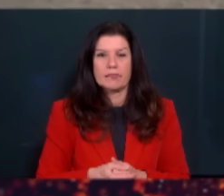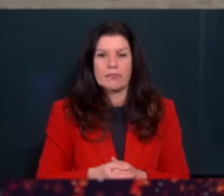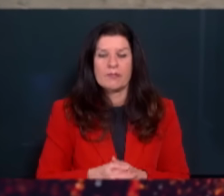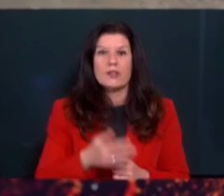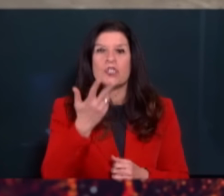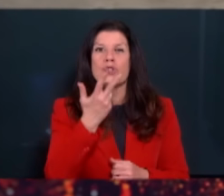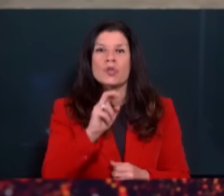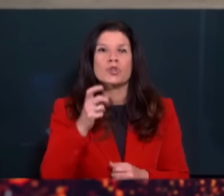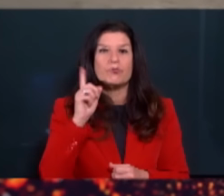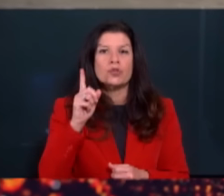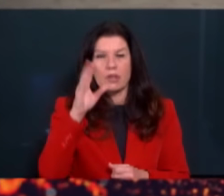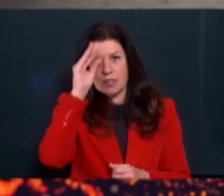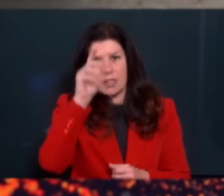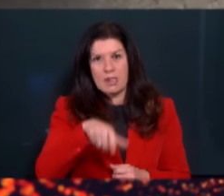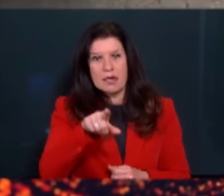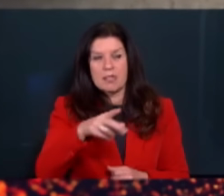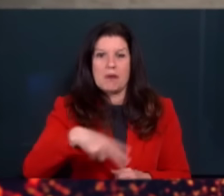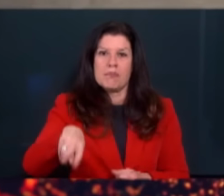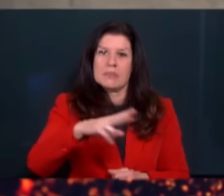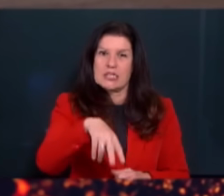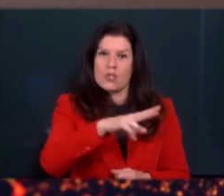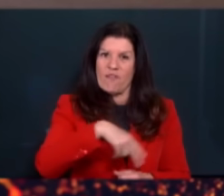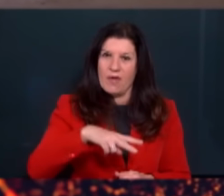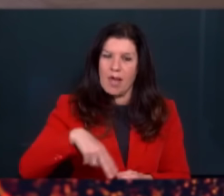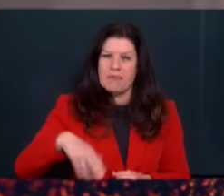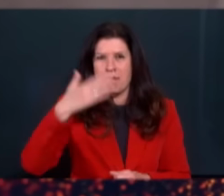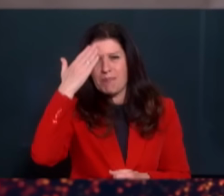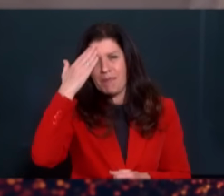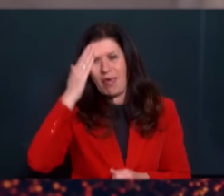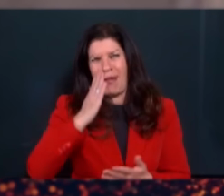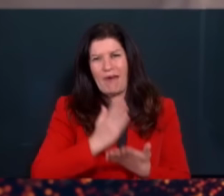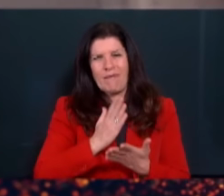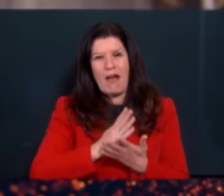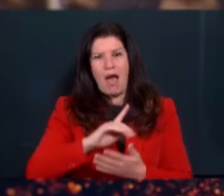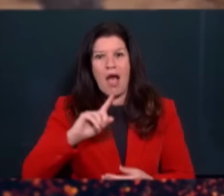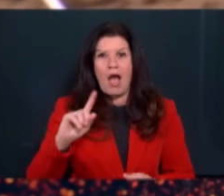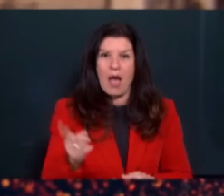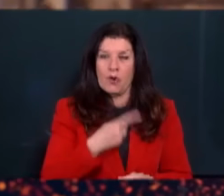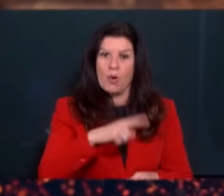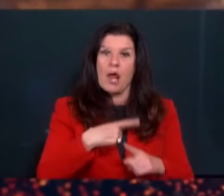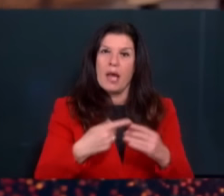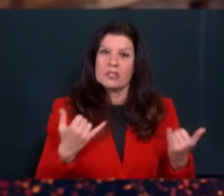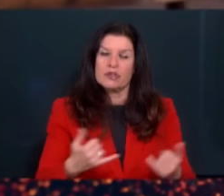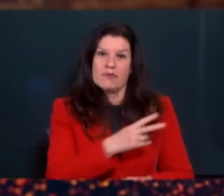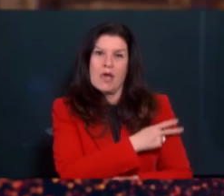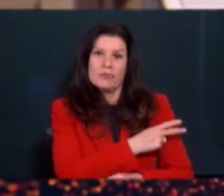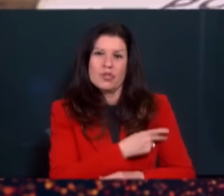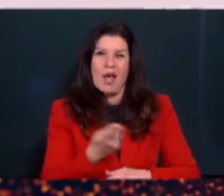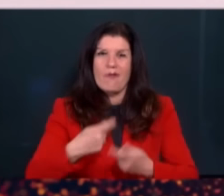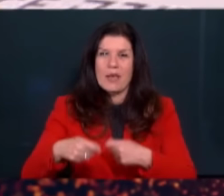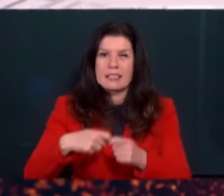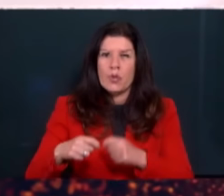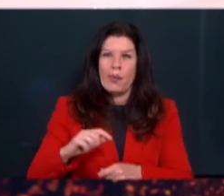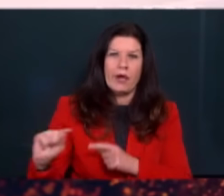במשך 30 שנה הוא מסתובב ברחובות האלה, מכיר את הסמטאות בעל פה. עד עכשיו המשטרה והסוחרים כאן שיחקו